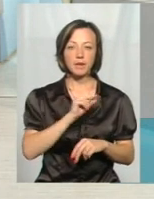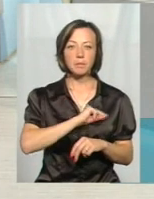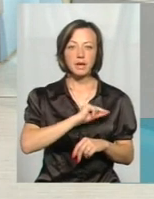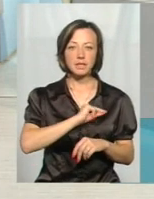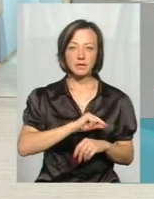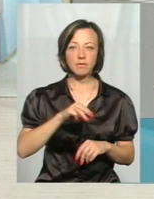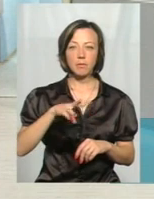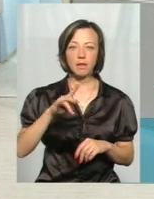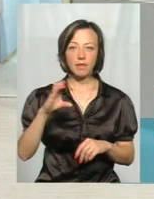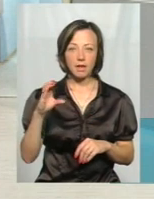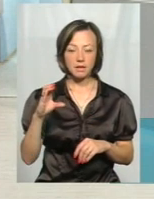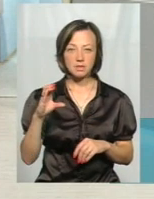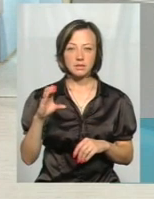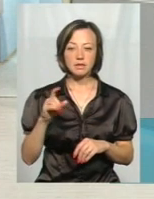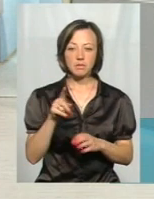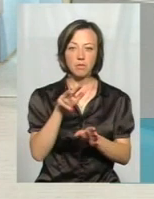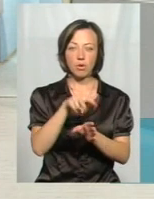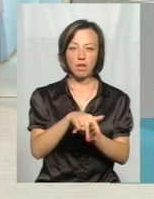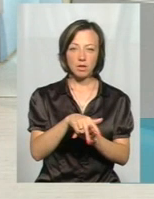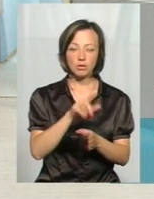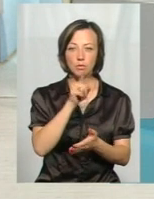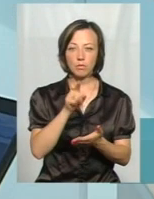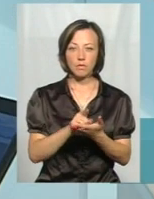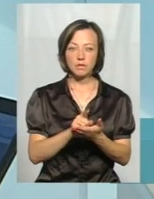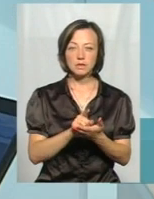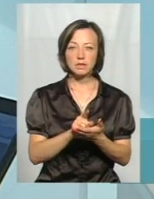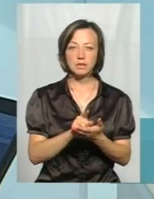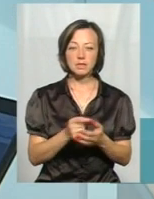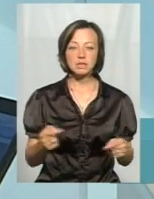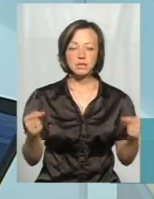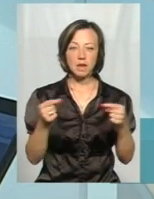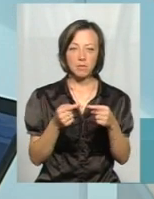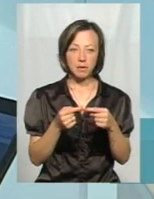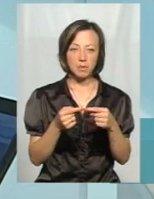працівники МНС, на яких покладено питання саме